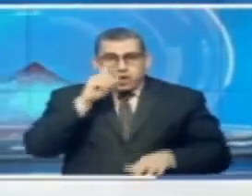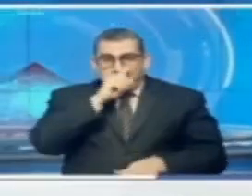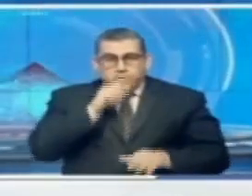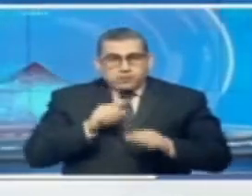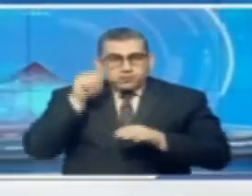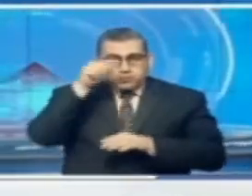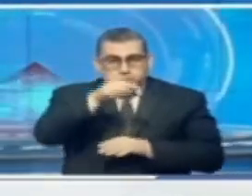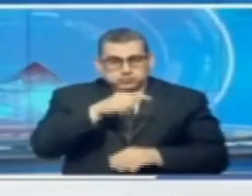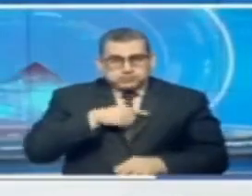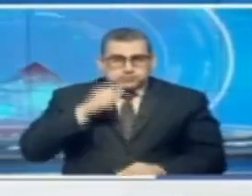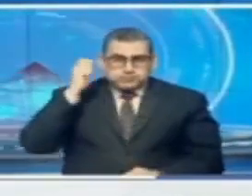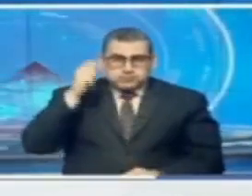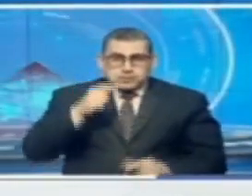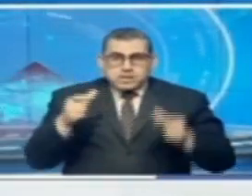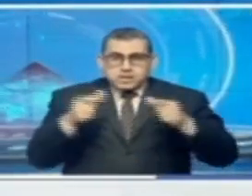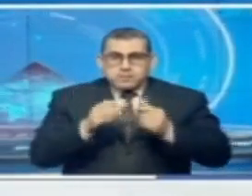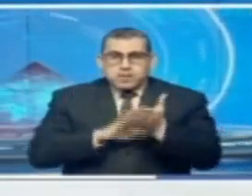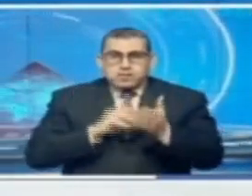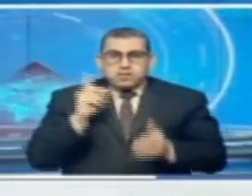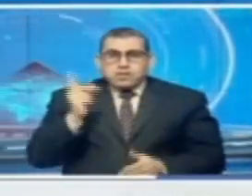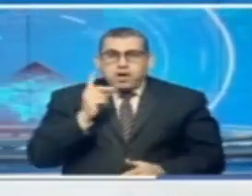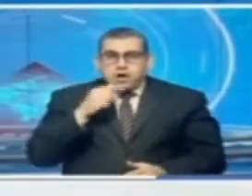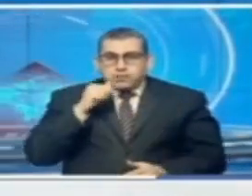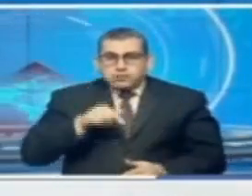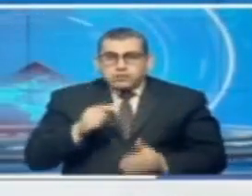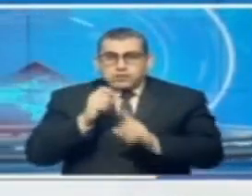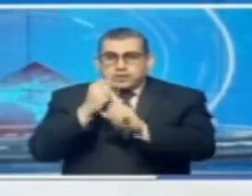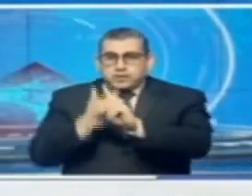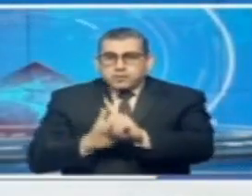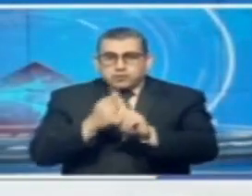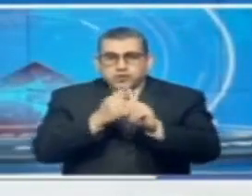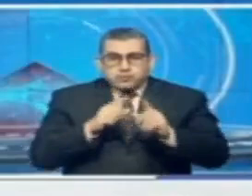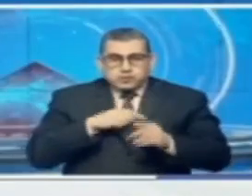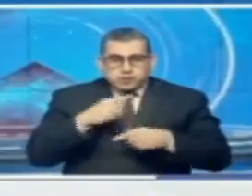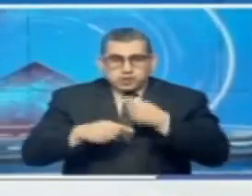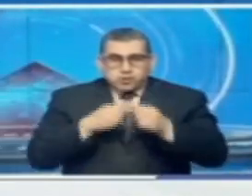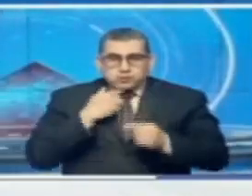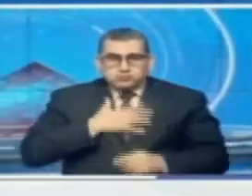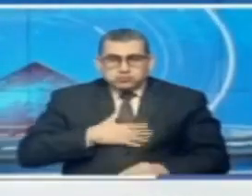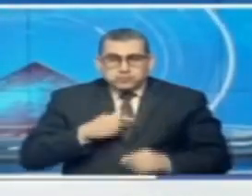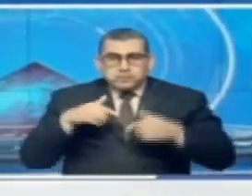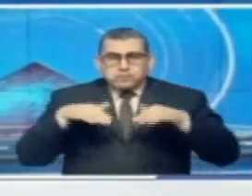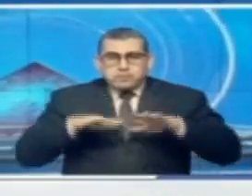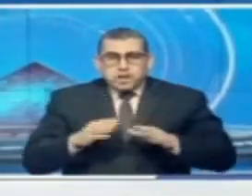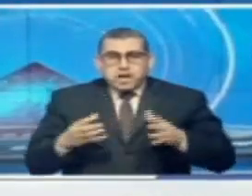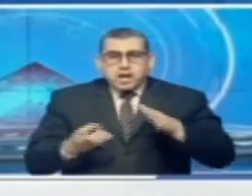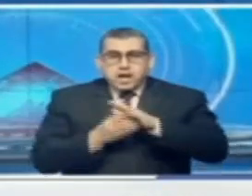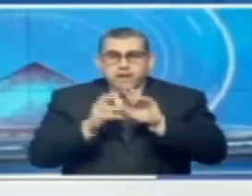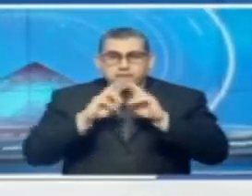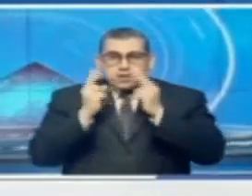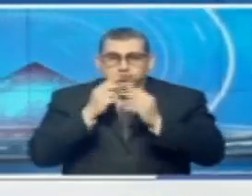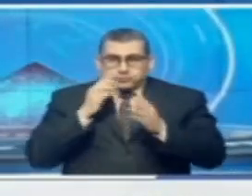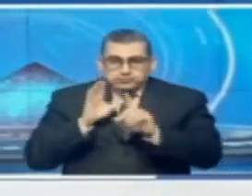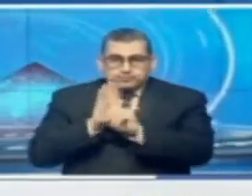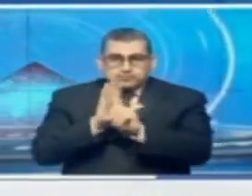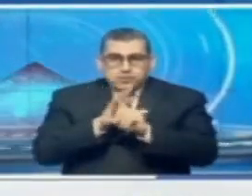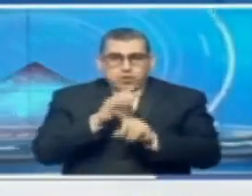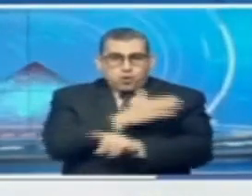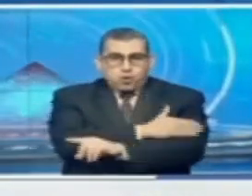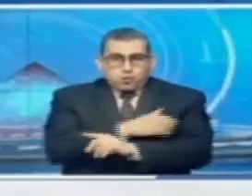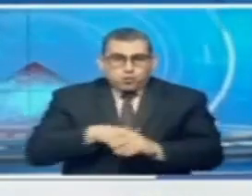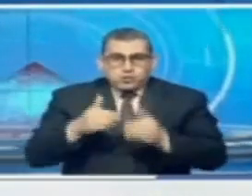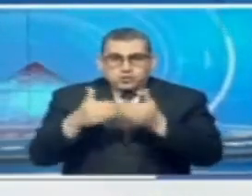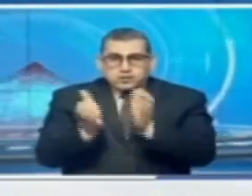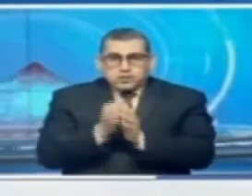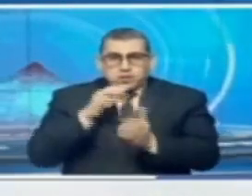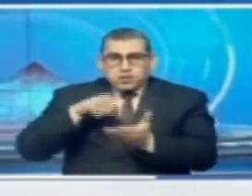الإمارات، وفي اجتماع طارئ على مستوى المندوبين الدائمين رحب مجلس الجامعة العربية بتضامن الدول الأعضاء